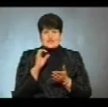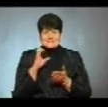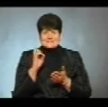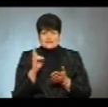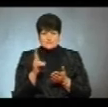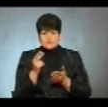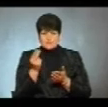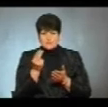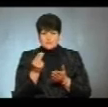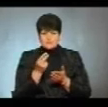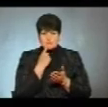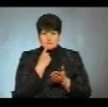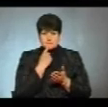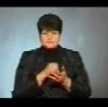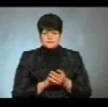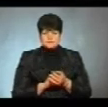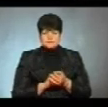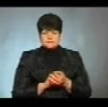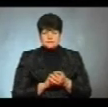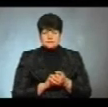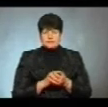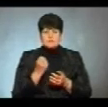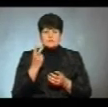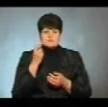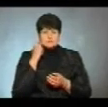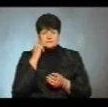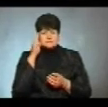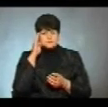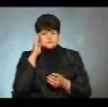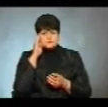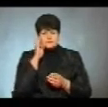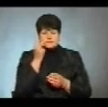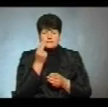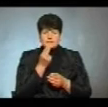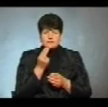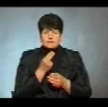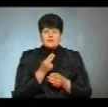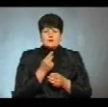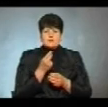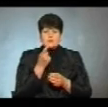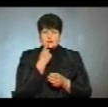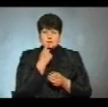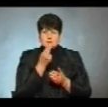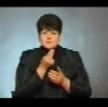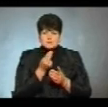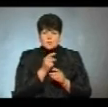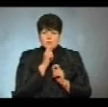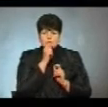розписуємо яєчко символами. 12-річний Владислав Дзюрбан розписує писанку, яку, каже, подарує